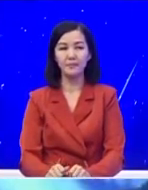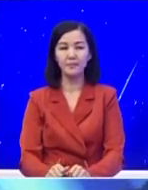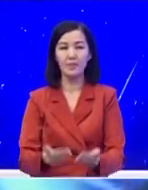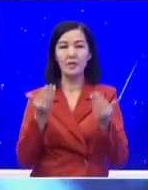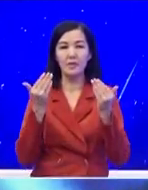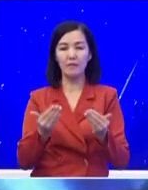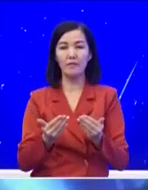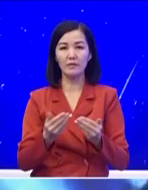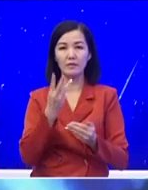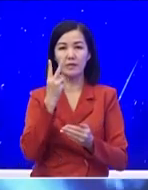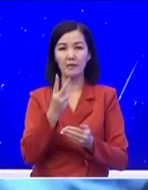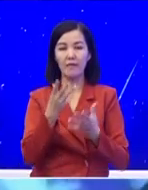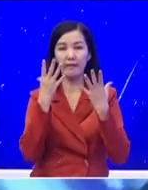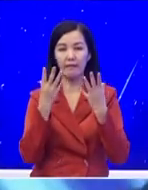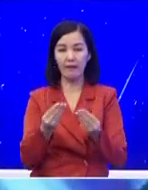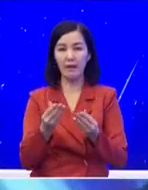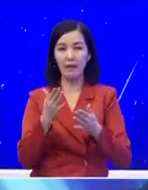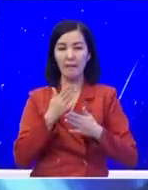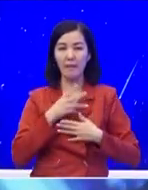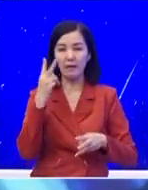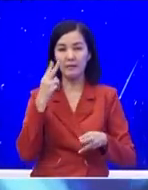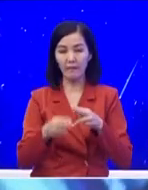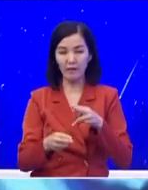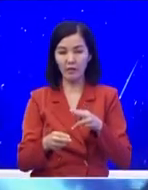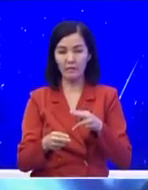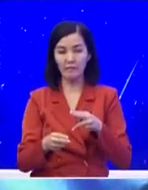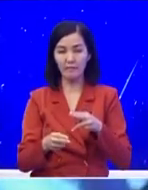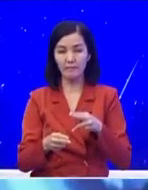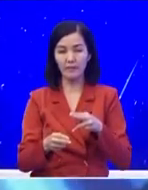Предстоящие двое суток мы завершим